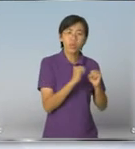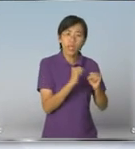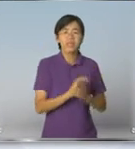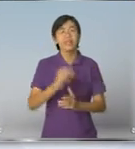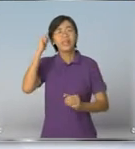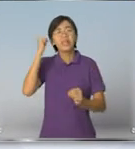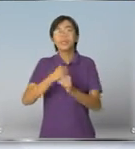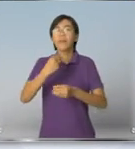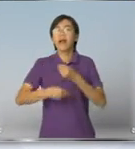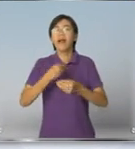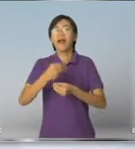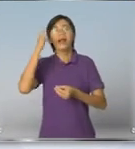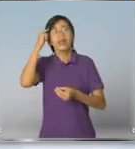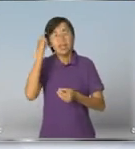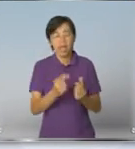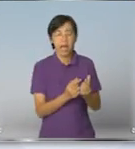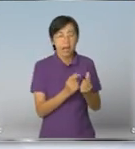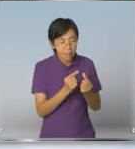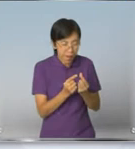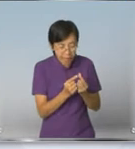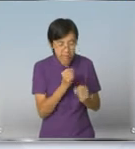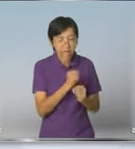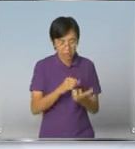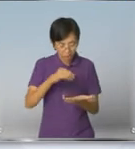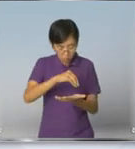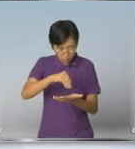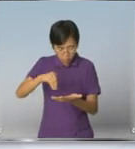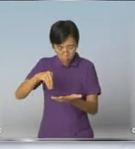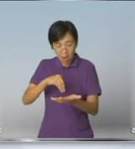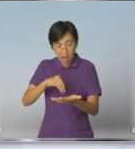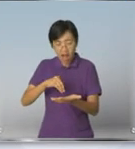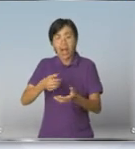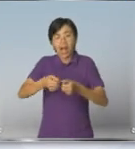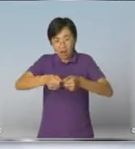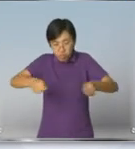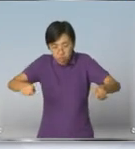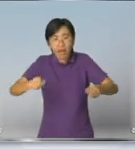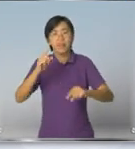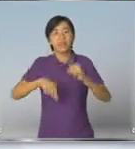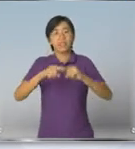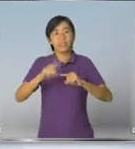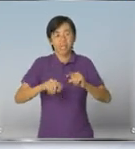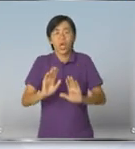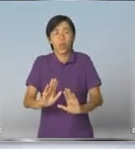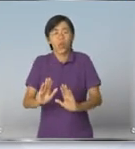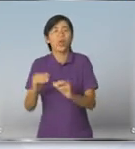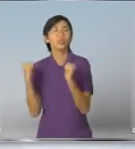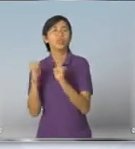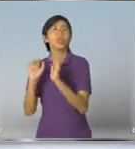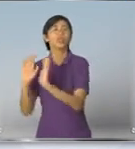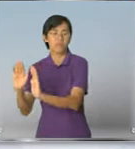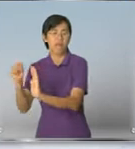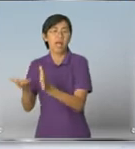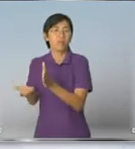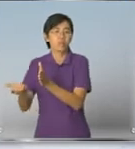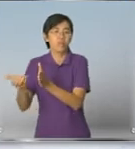นำว่าคือถ้าทำขายเนี่ยแล้วมีเวลาในการปั้นเก็บเป็นลูกแล้วก็เรียงใส่ถาดแรปพลาสติกฟรีซได้เลยค่ะ นะ